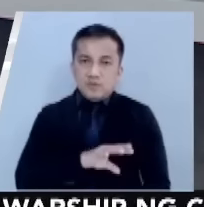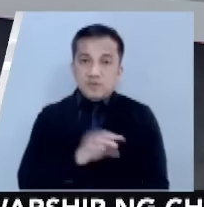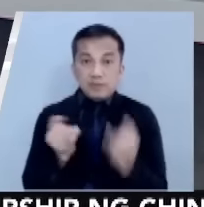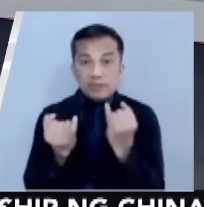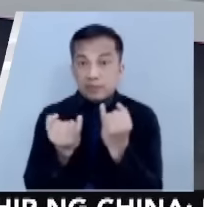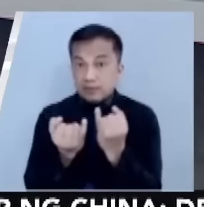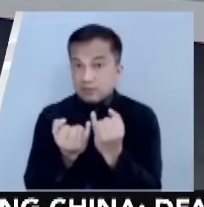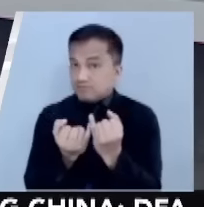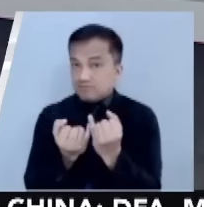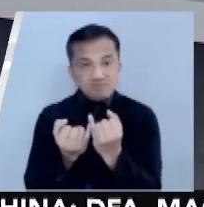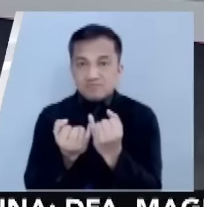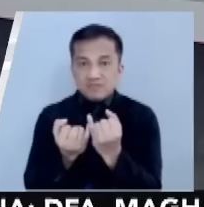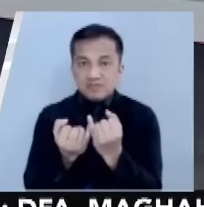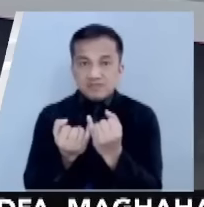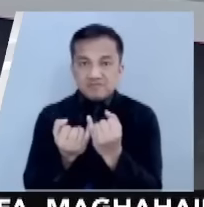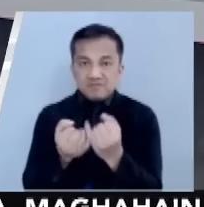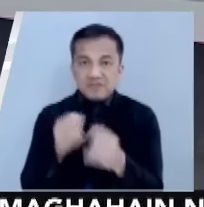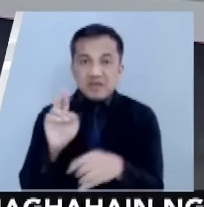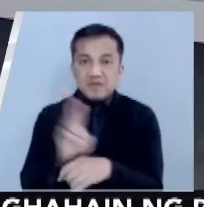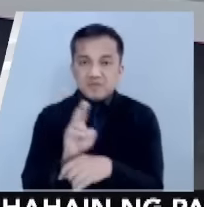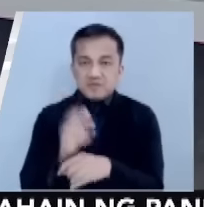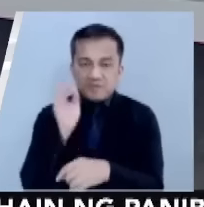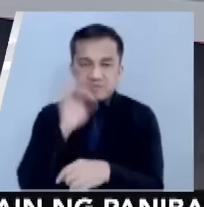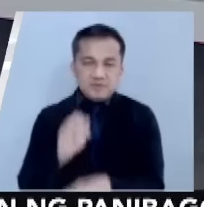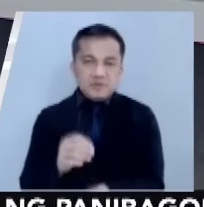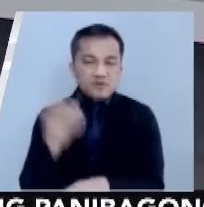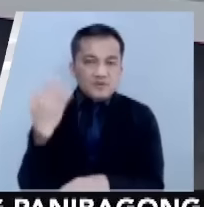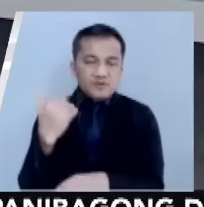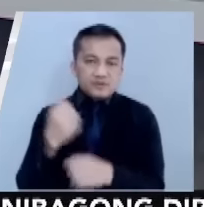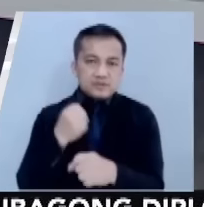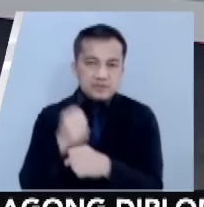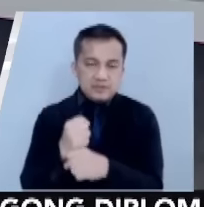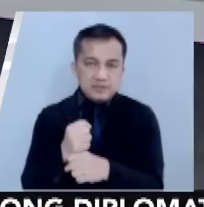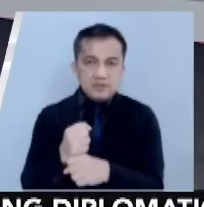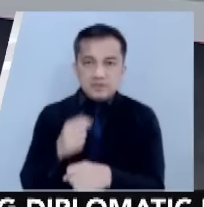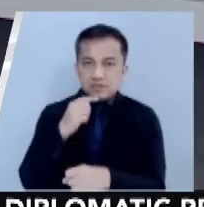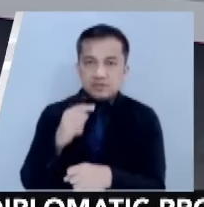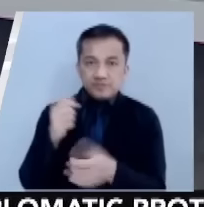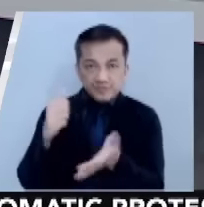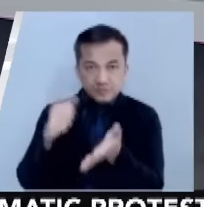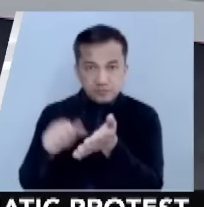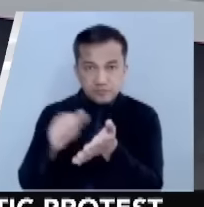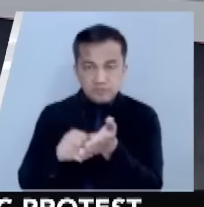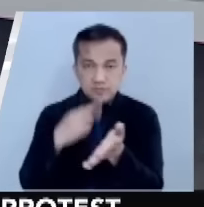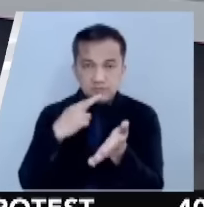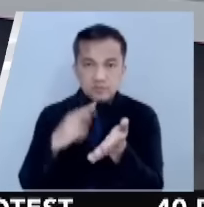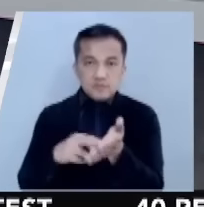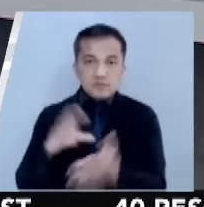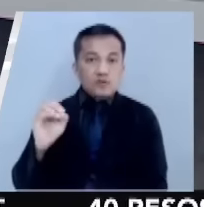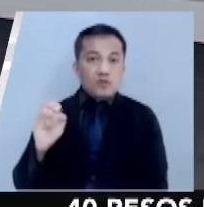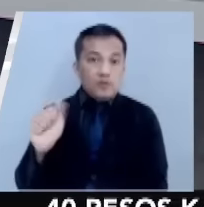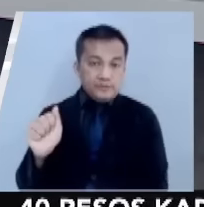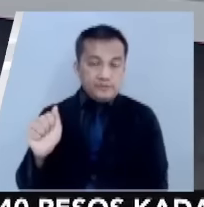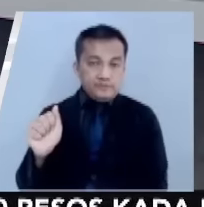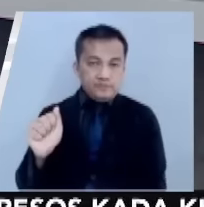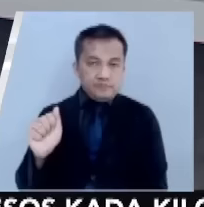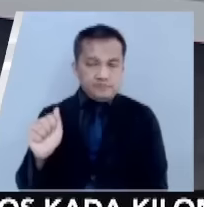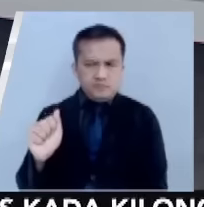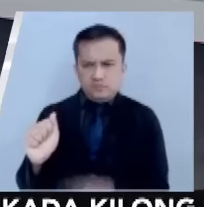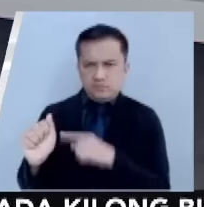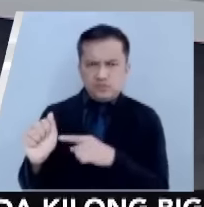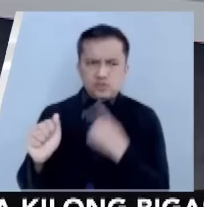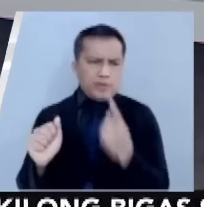hindi napakinabangan ng mga Pilipino noong nakaraang taon batay sa audit report ng Commission on Audit. Una pa ng COA, imbes